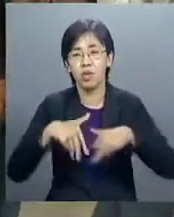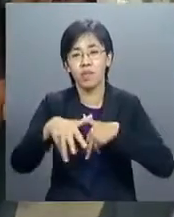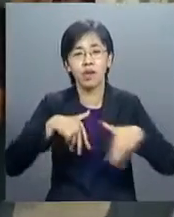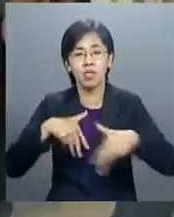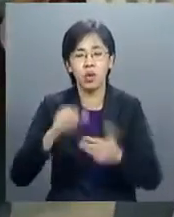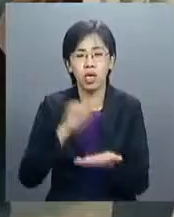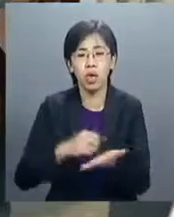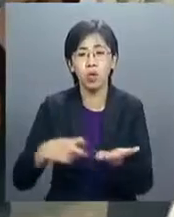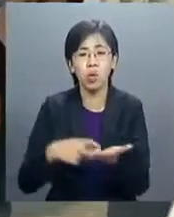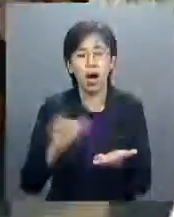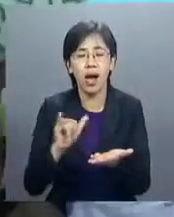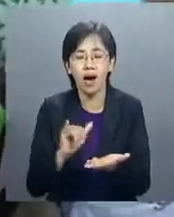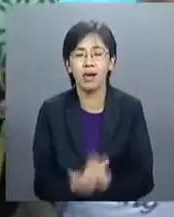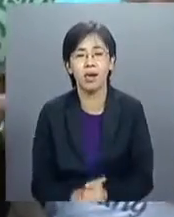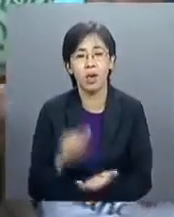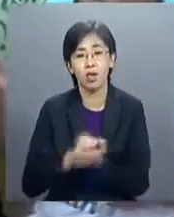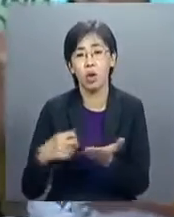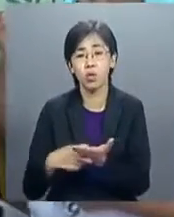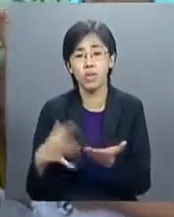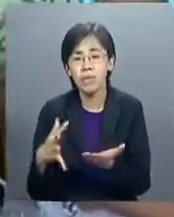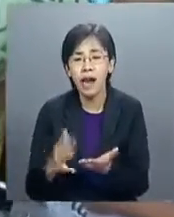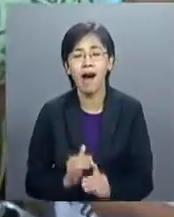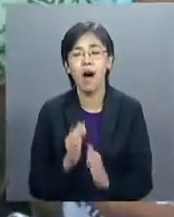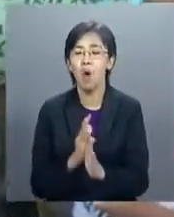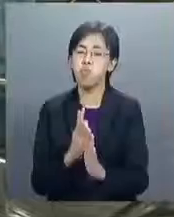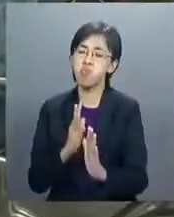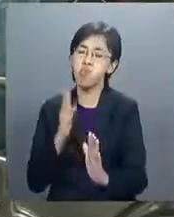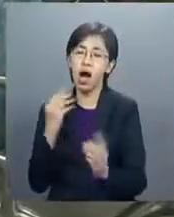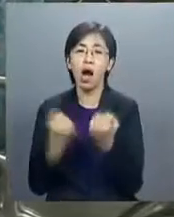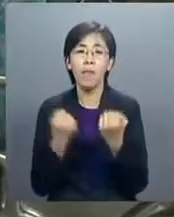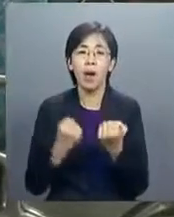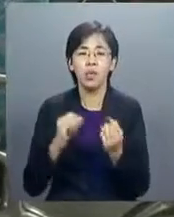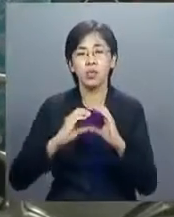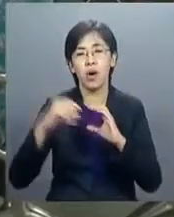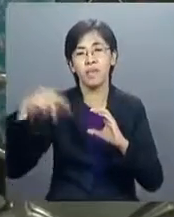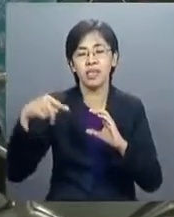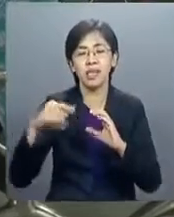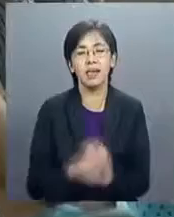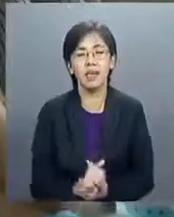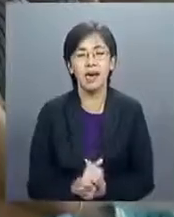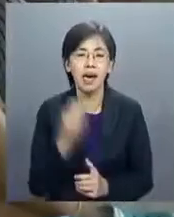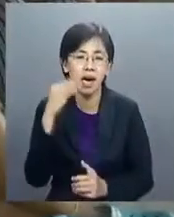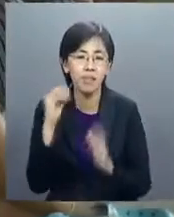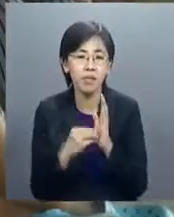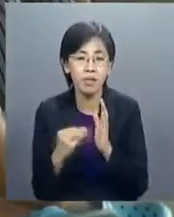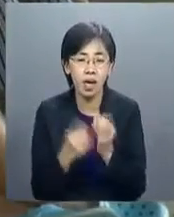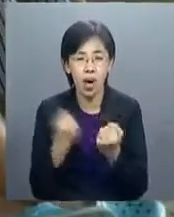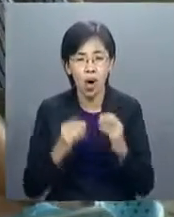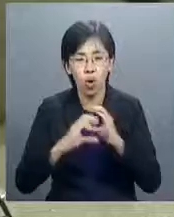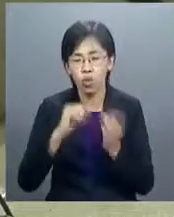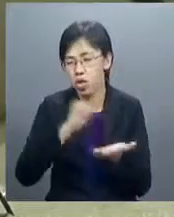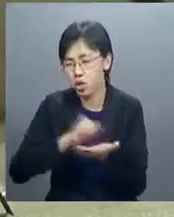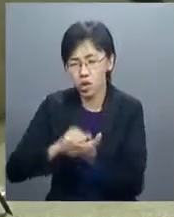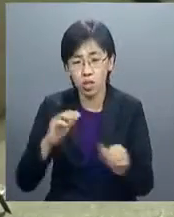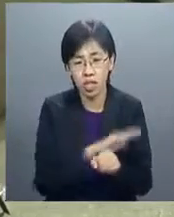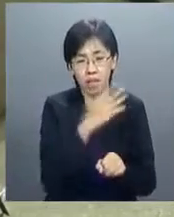ไม่ได้จองตั๋วเที่ยวรถปกติมารอเข้าคิวซื้อตั๋วรถเสริมนะคะเพื่อเดินทางกลับกรุงเทพมหานครหลังจากเที่ยวปกติได้ถูกจองเต็มไป